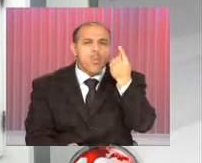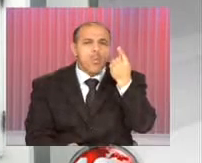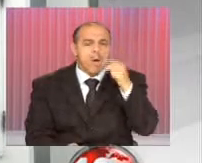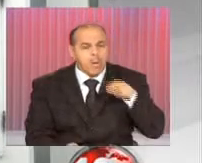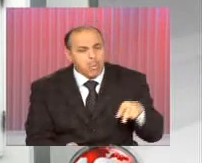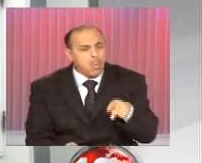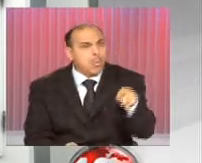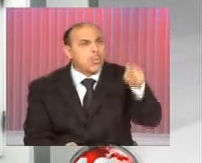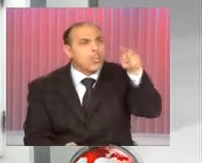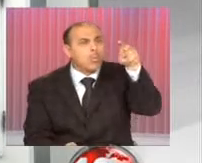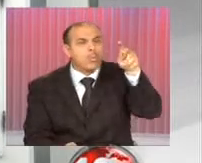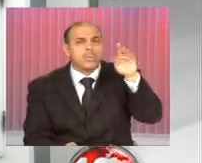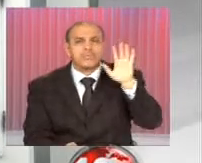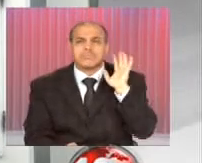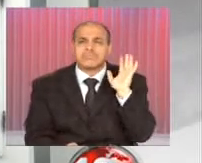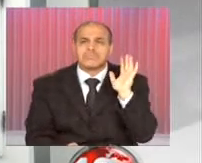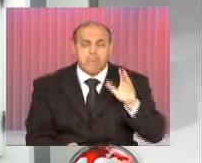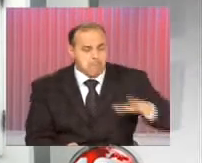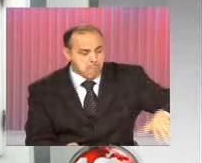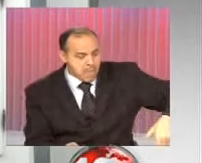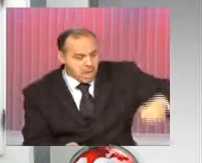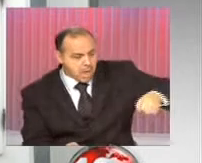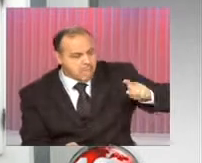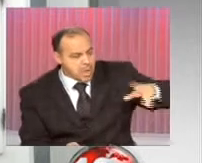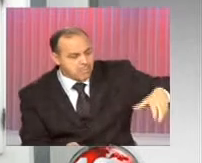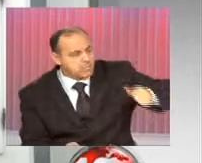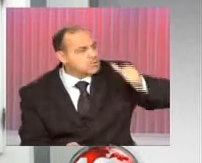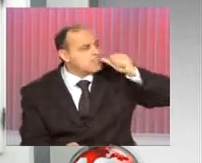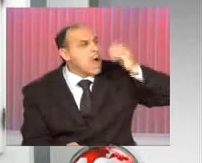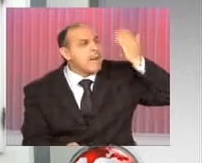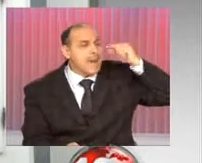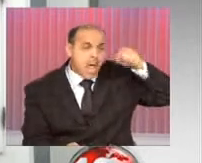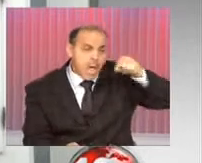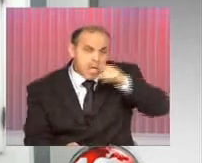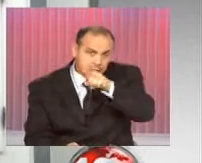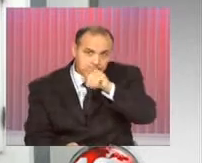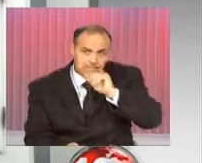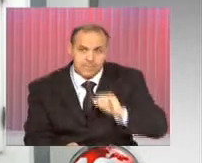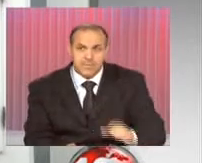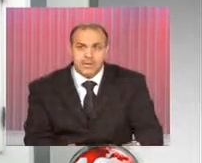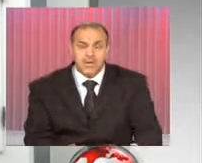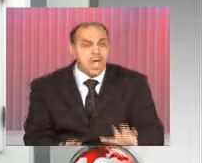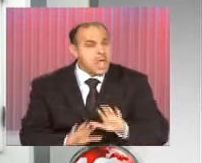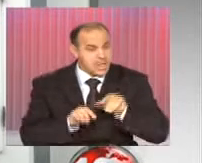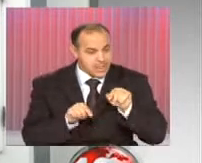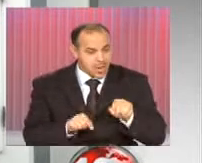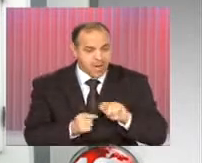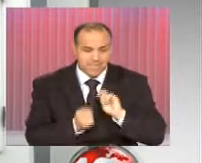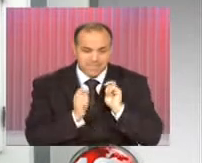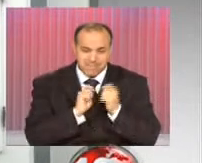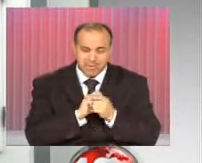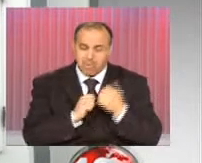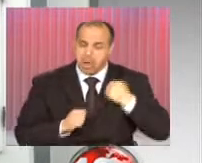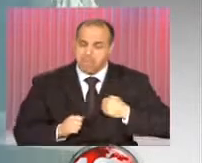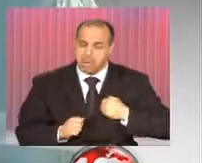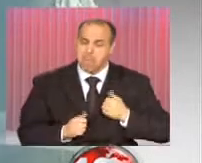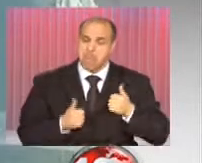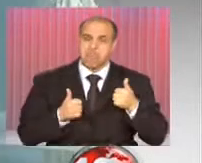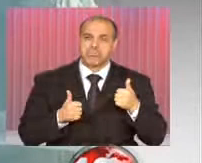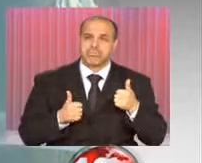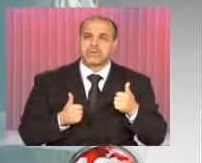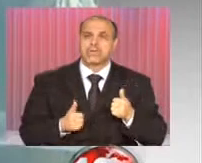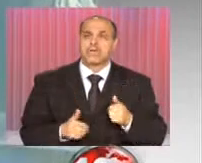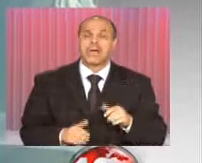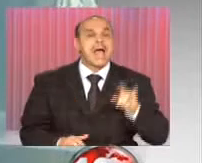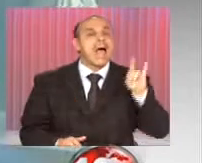بالدروج ونملوا منه في الماء، هذا منين نشربوا قبل، فهمت؟ ها ولا حمام سوري.